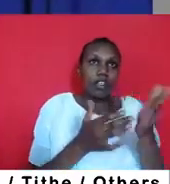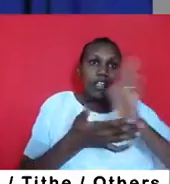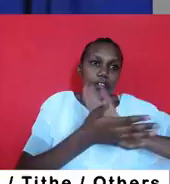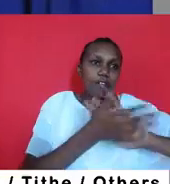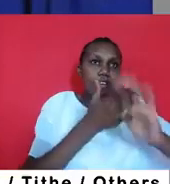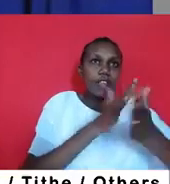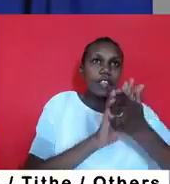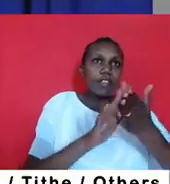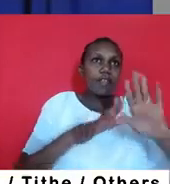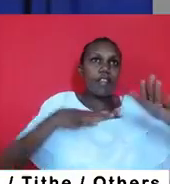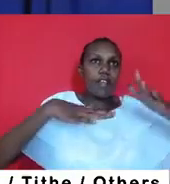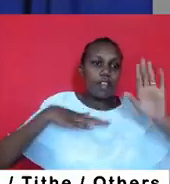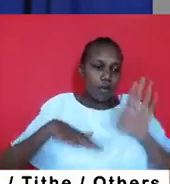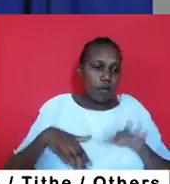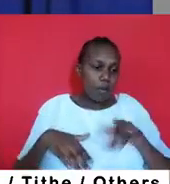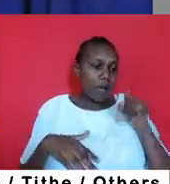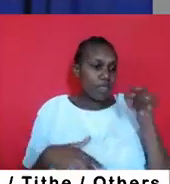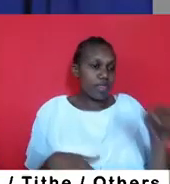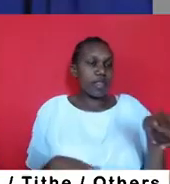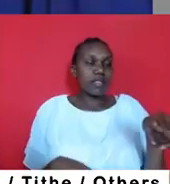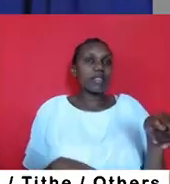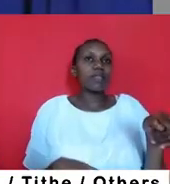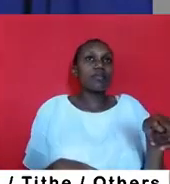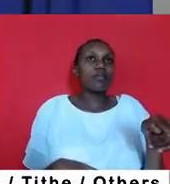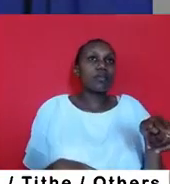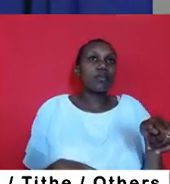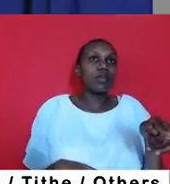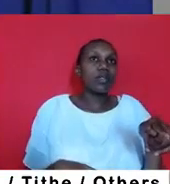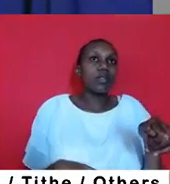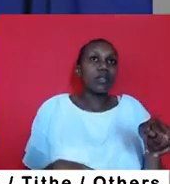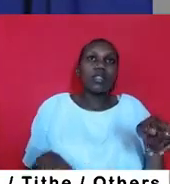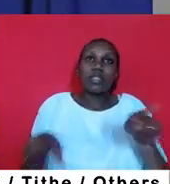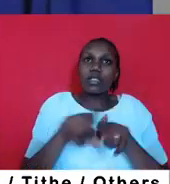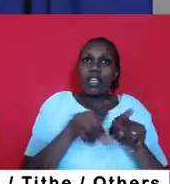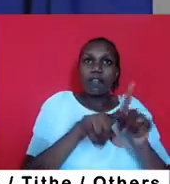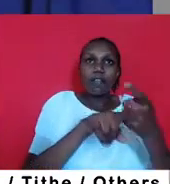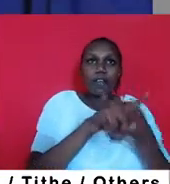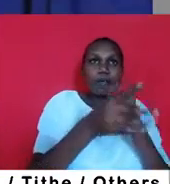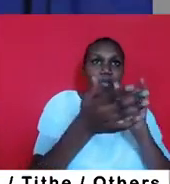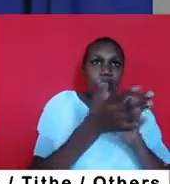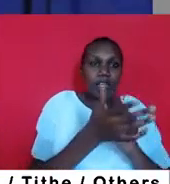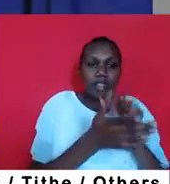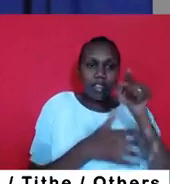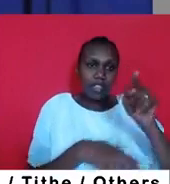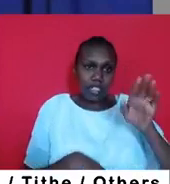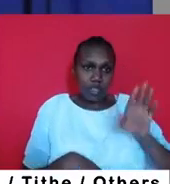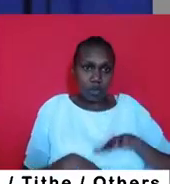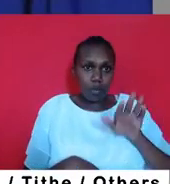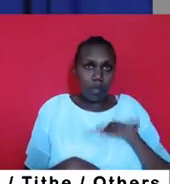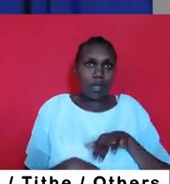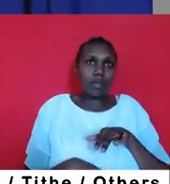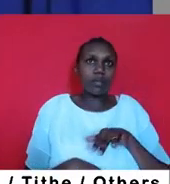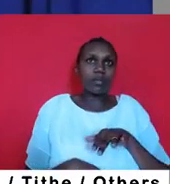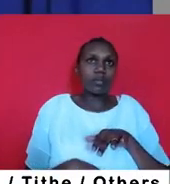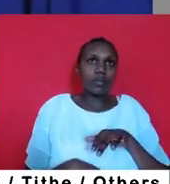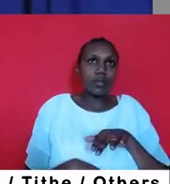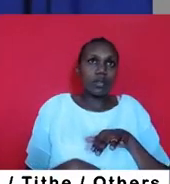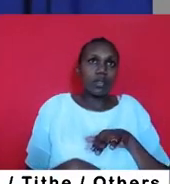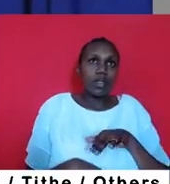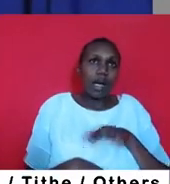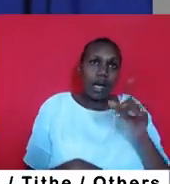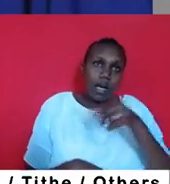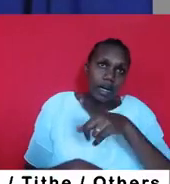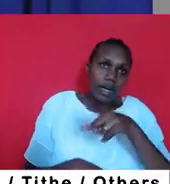alimsamehe huyu mwanamke Msamaria, na kutoka hapo mwanamke Msamaria